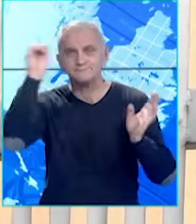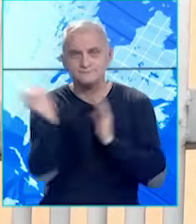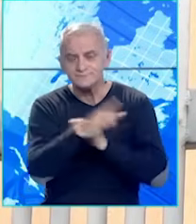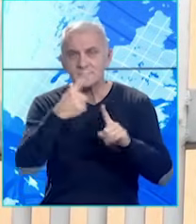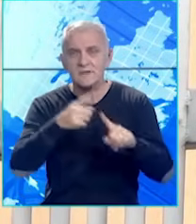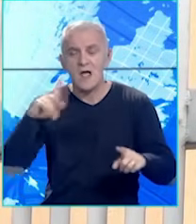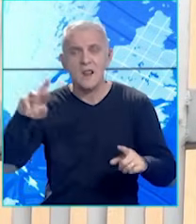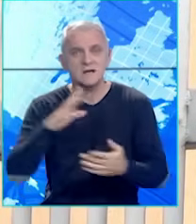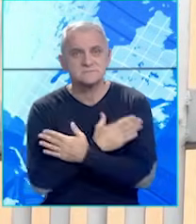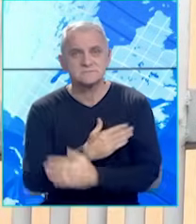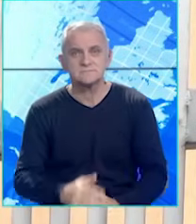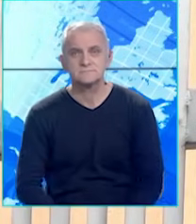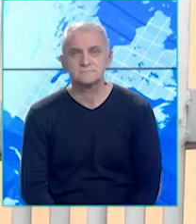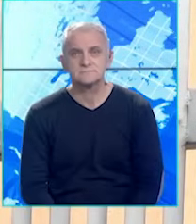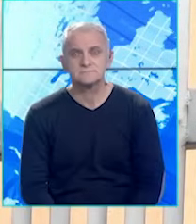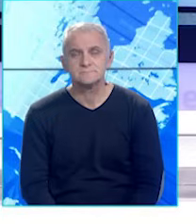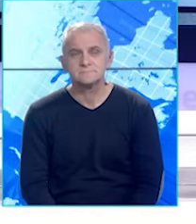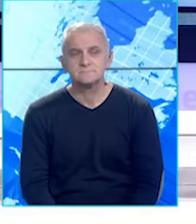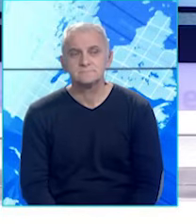za smjenu Heleza.